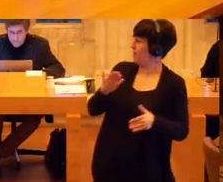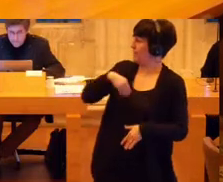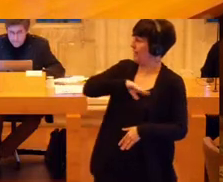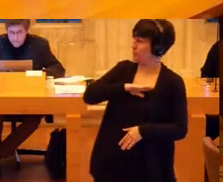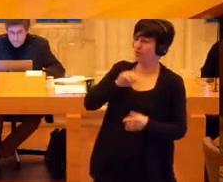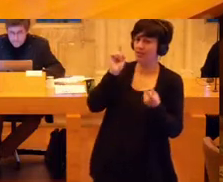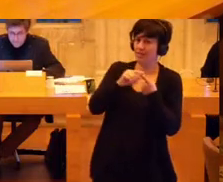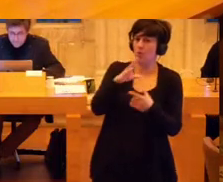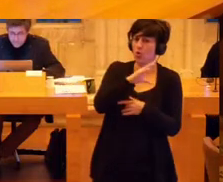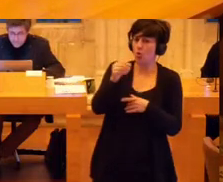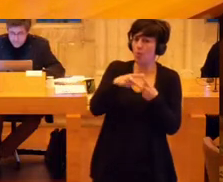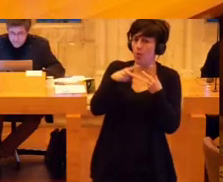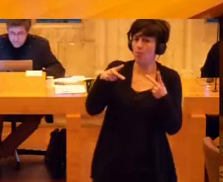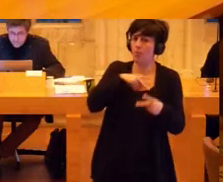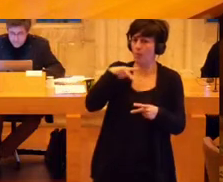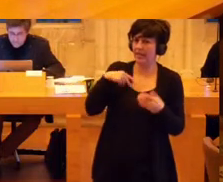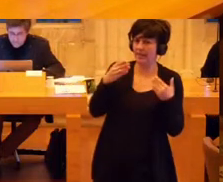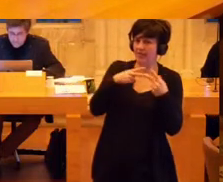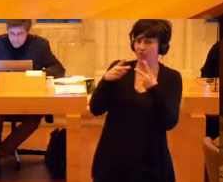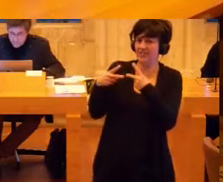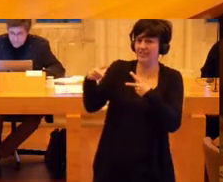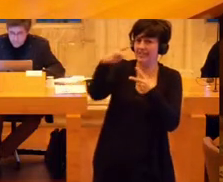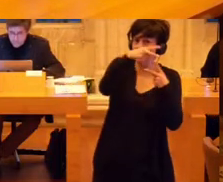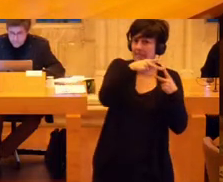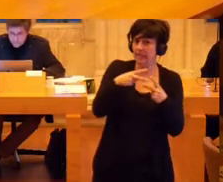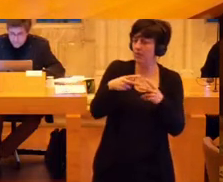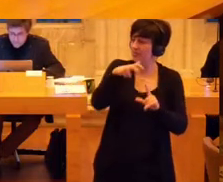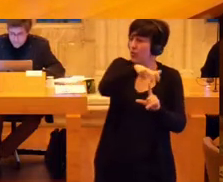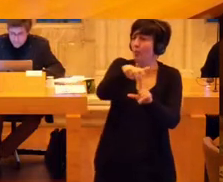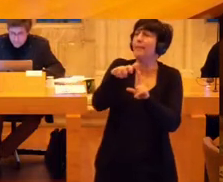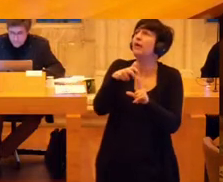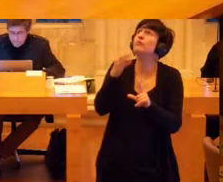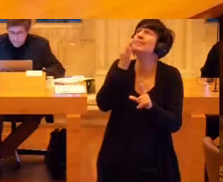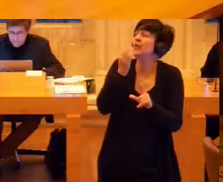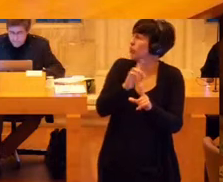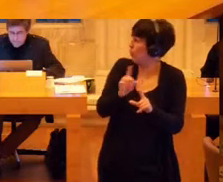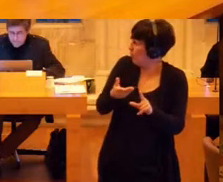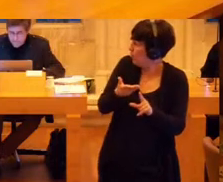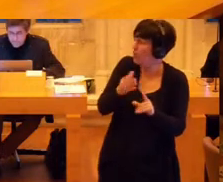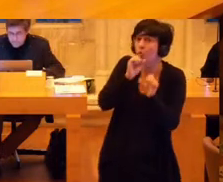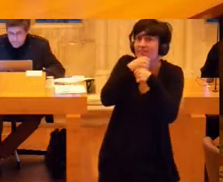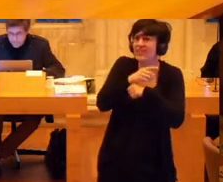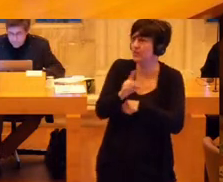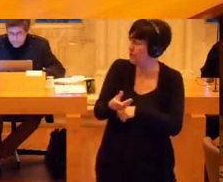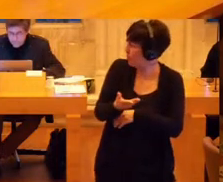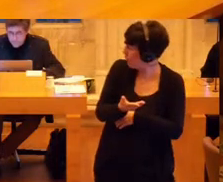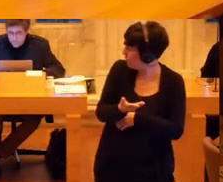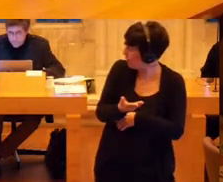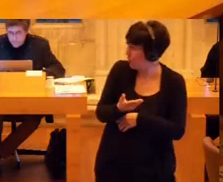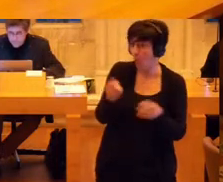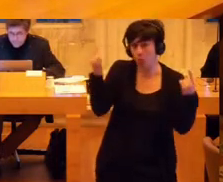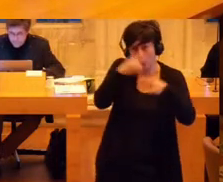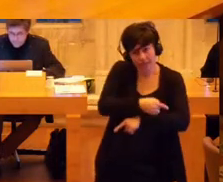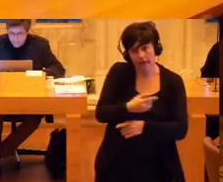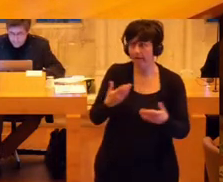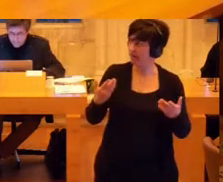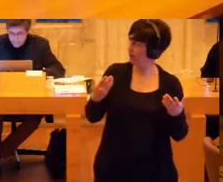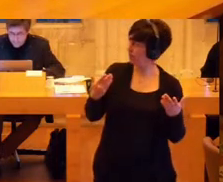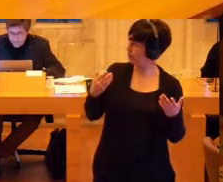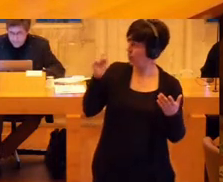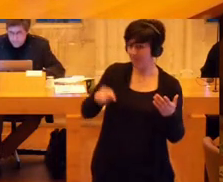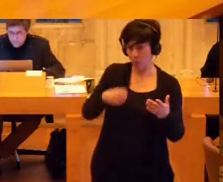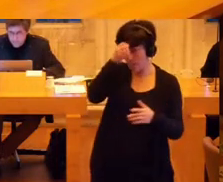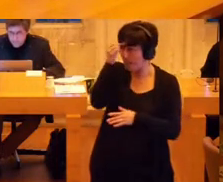aux copropriétés voisines. Eh bien, mais je pense que... La mérule, c'est pas quelque chose de confidentiel. C'est quelque chose, au contraire,